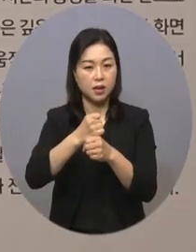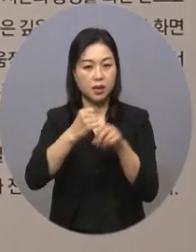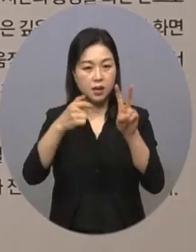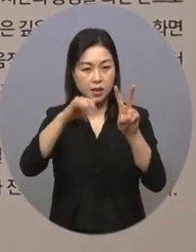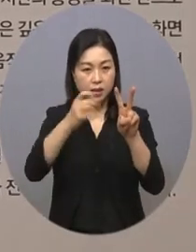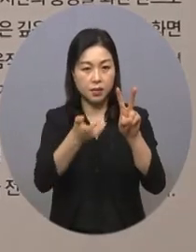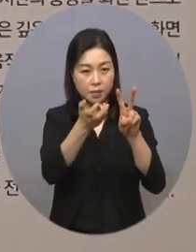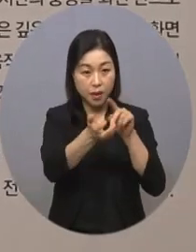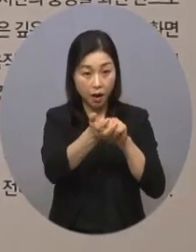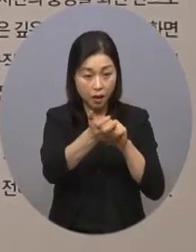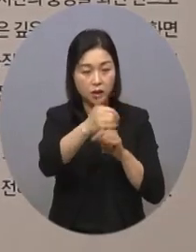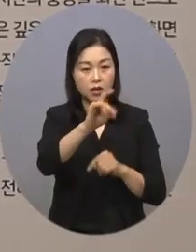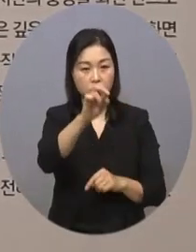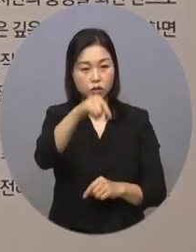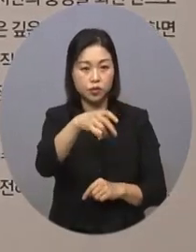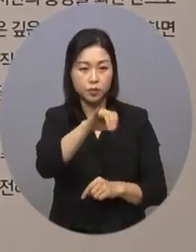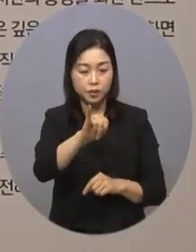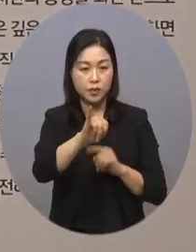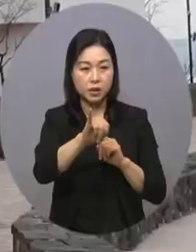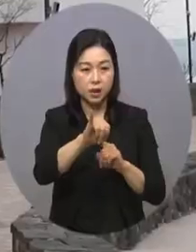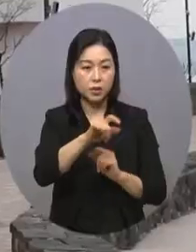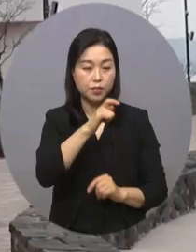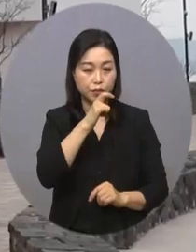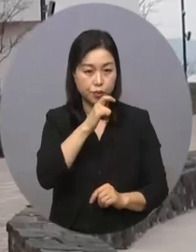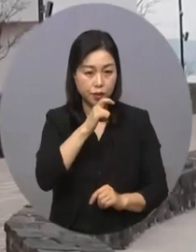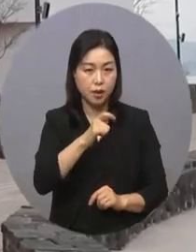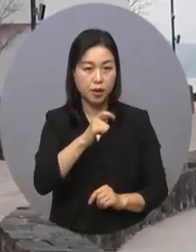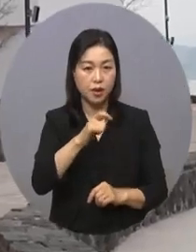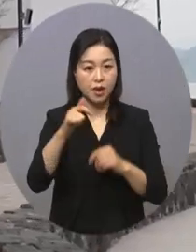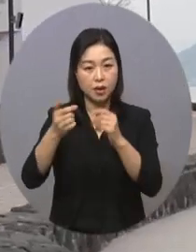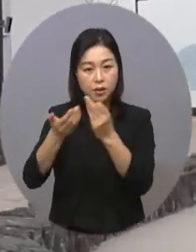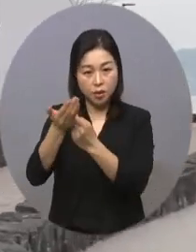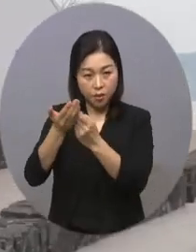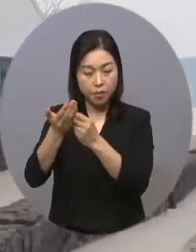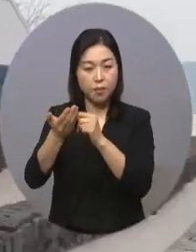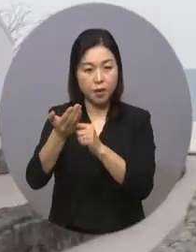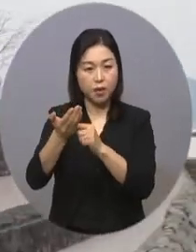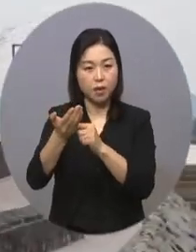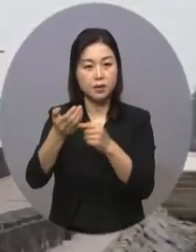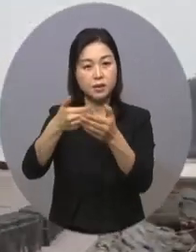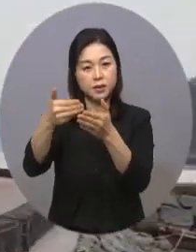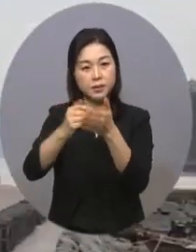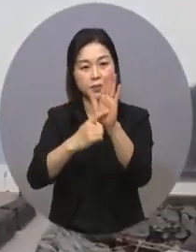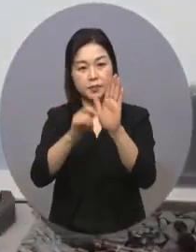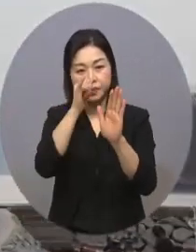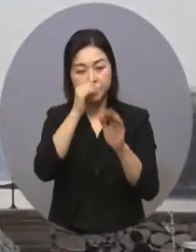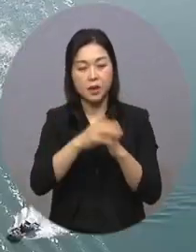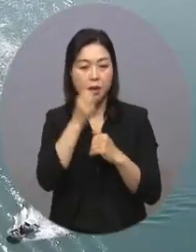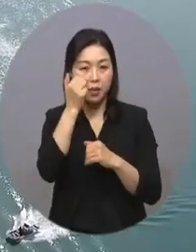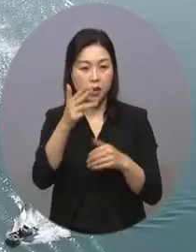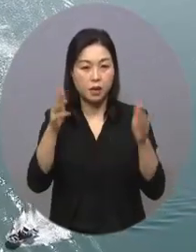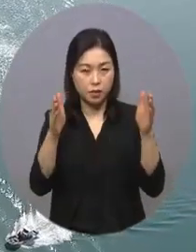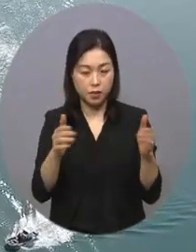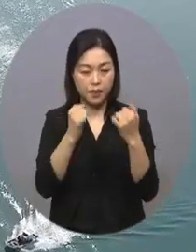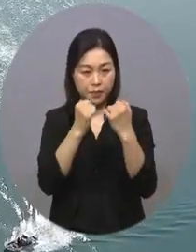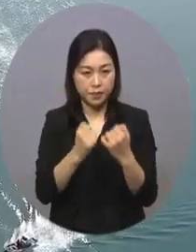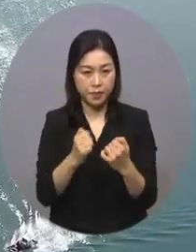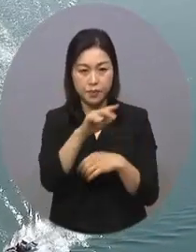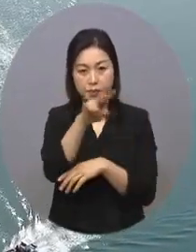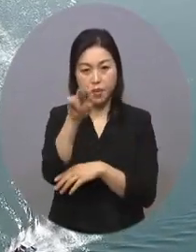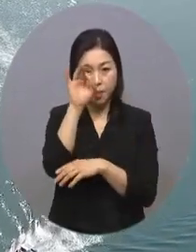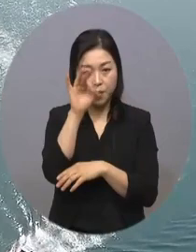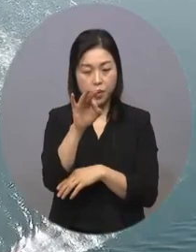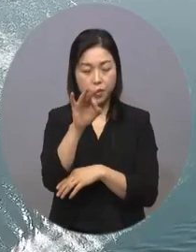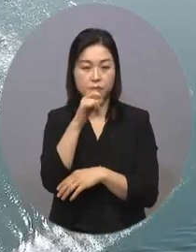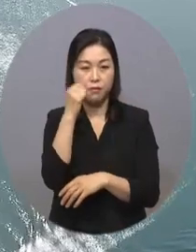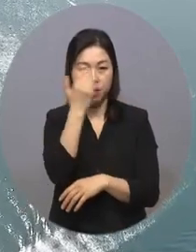물과 섬전이 열리고 있습니다. 장도 창작 스튜디오에서 8개월 동안 머물면서 바라본